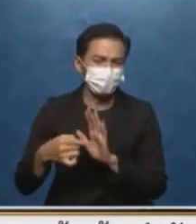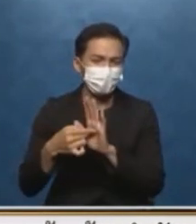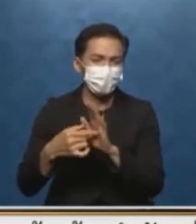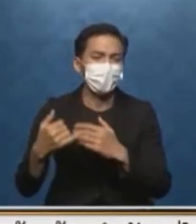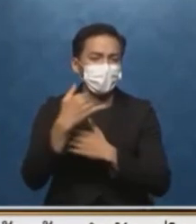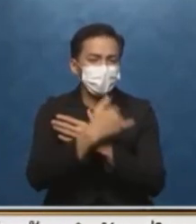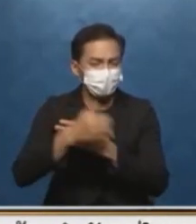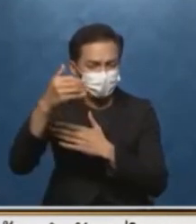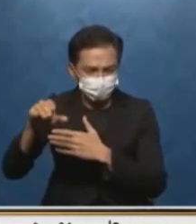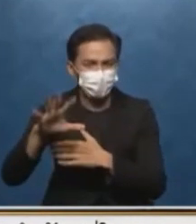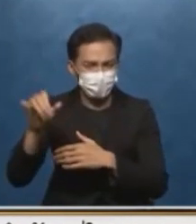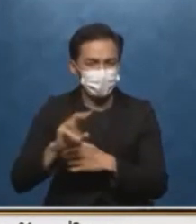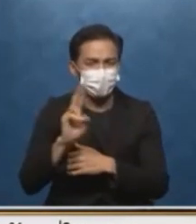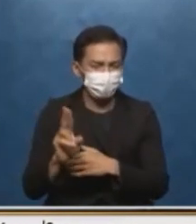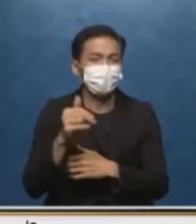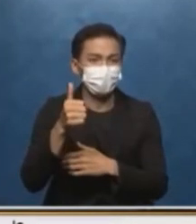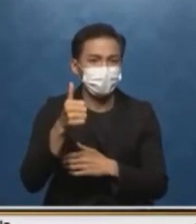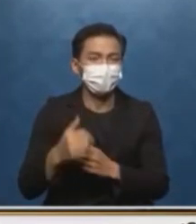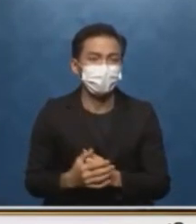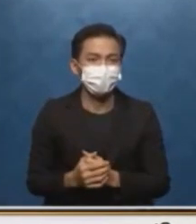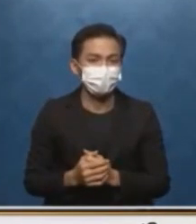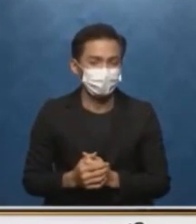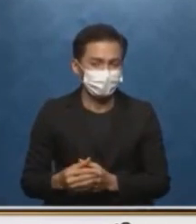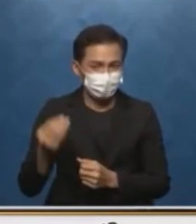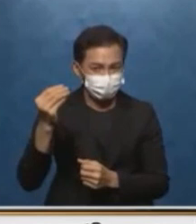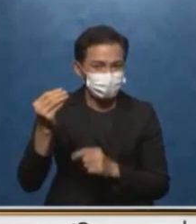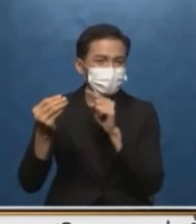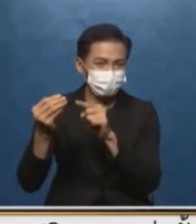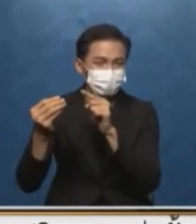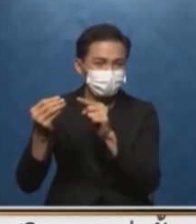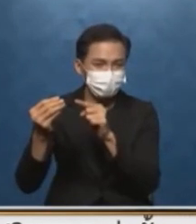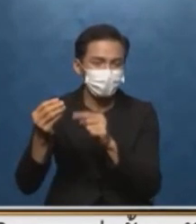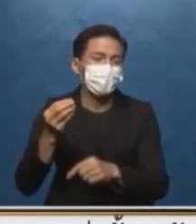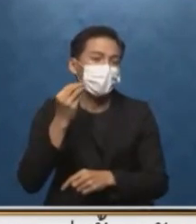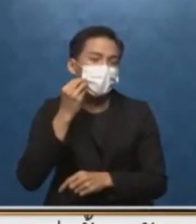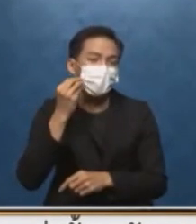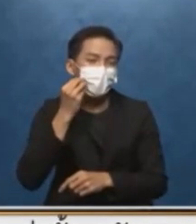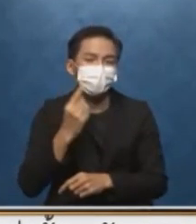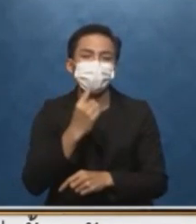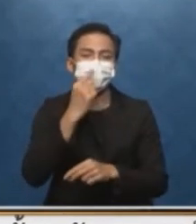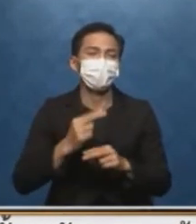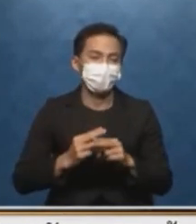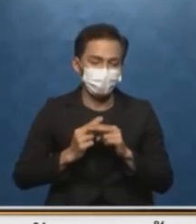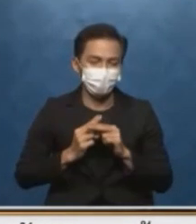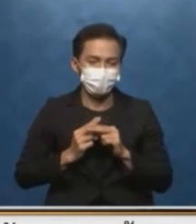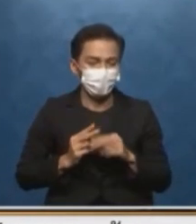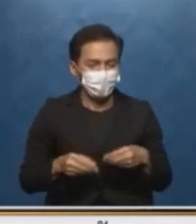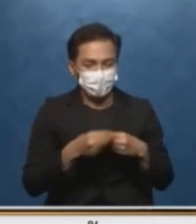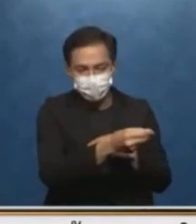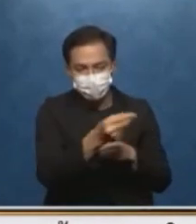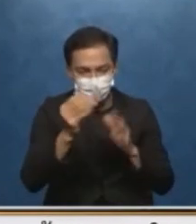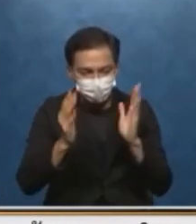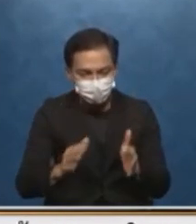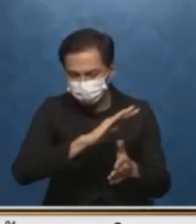ที่เขาทำคือเอาชุดตรวจ at home เนี่ยที่ตรวจเองที่บ้านเนี่ย จกจ่ายให้ประชาชนทุกคน